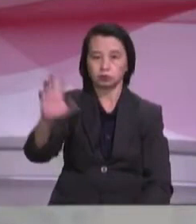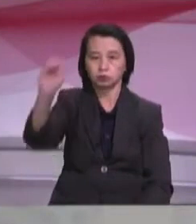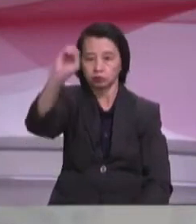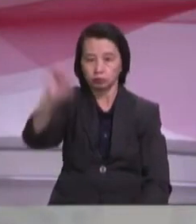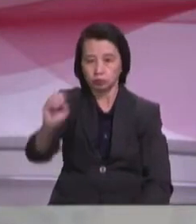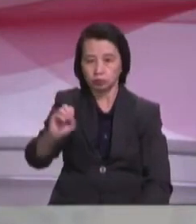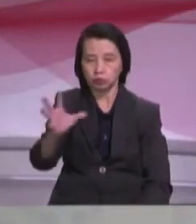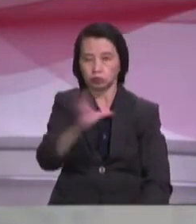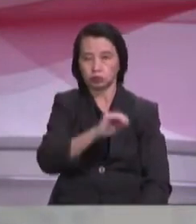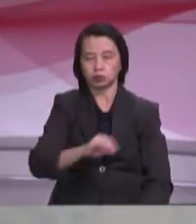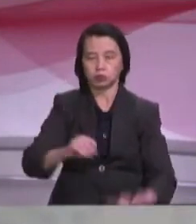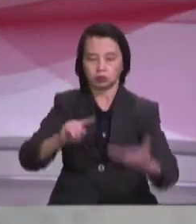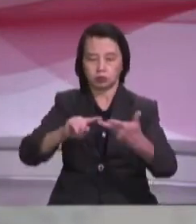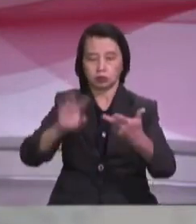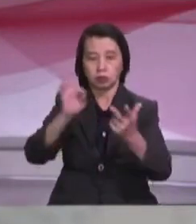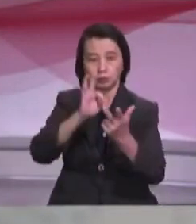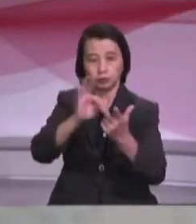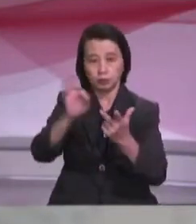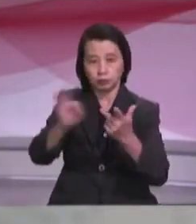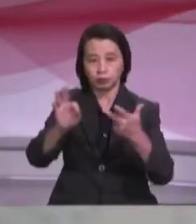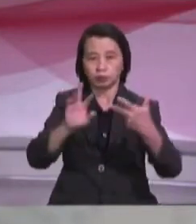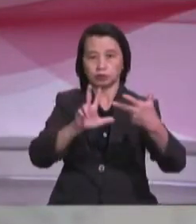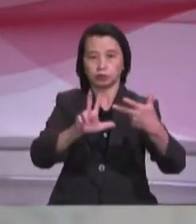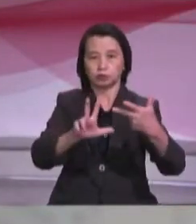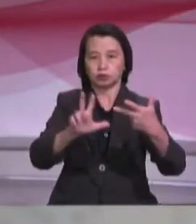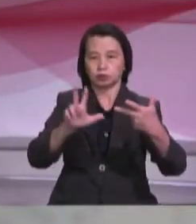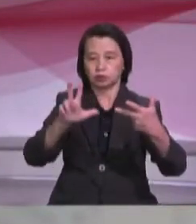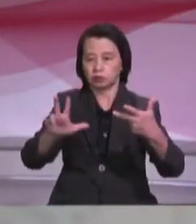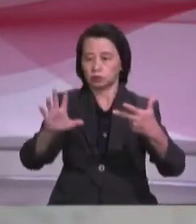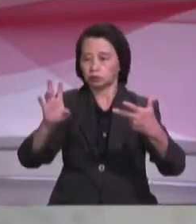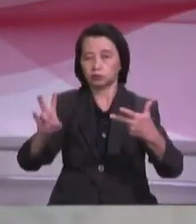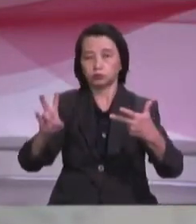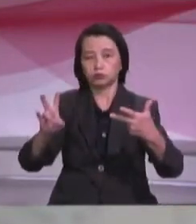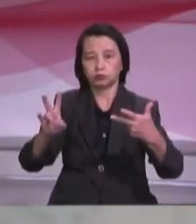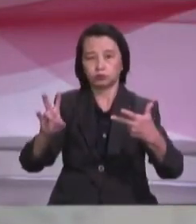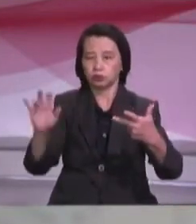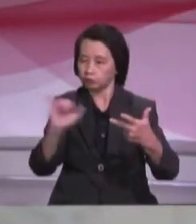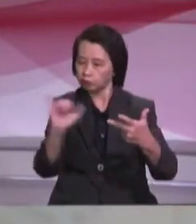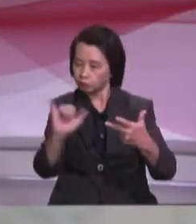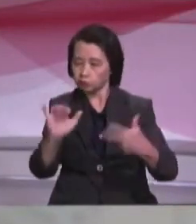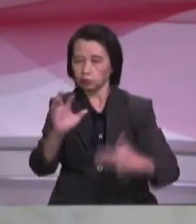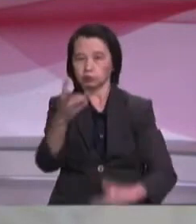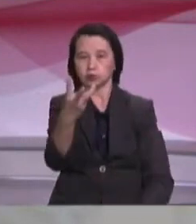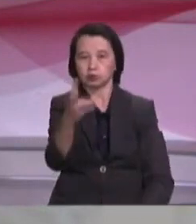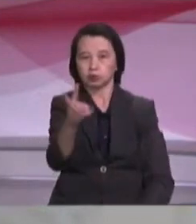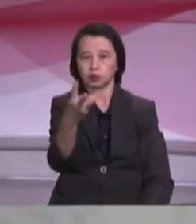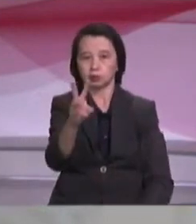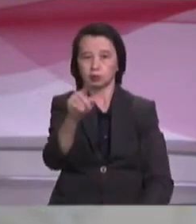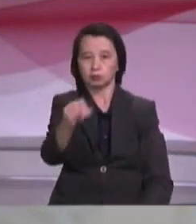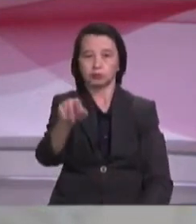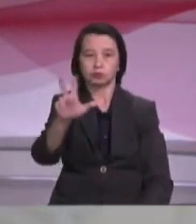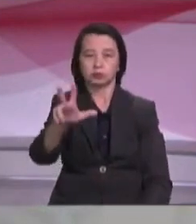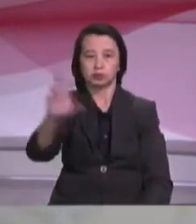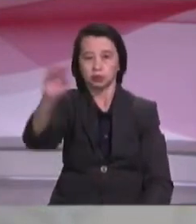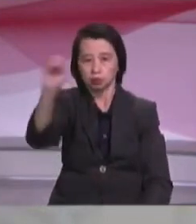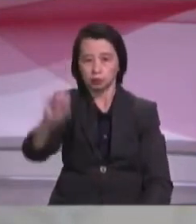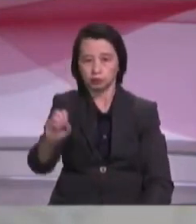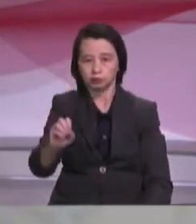17.5% dan negeri Pulau Pinang sebanyak 337 kes bersamaan dengan